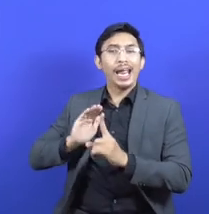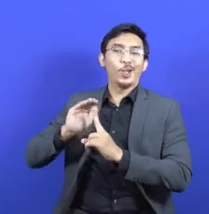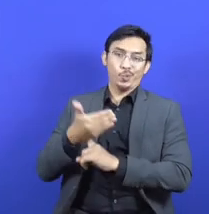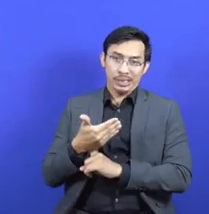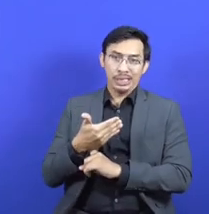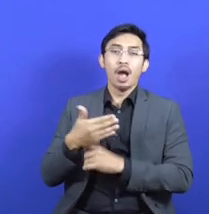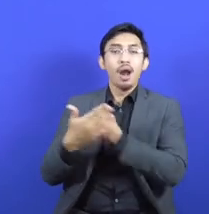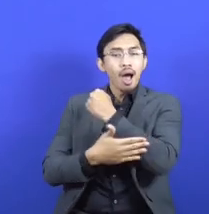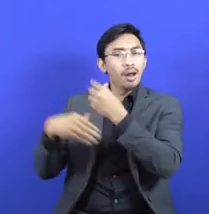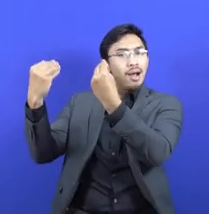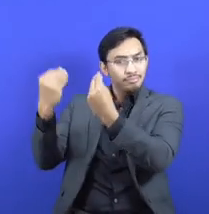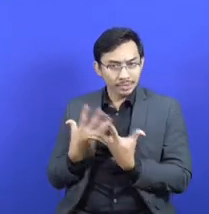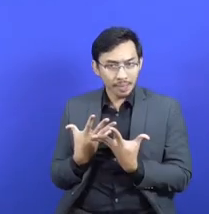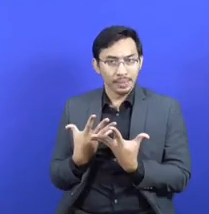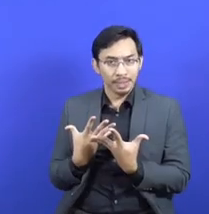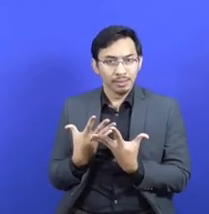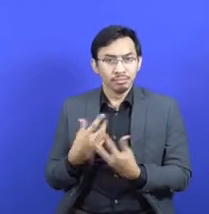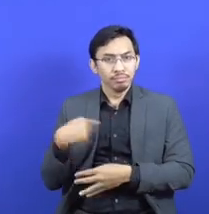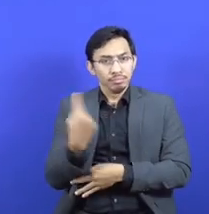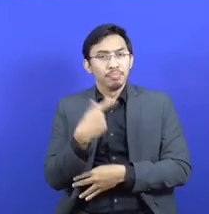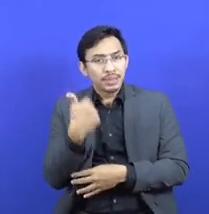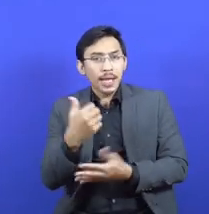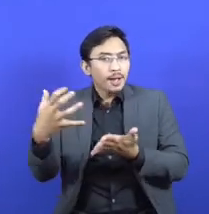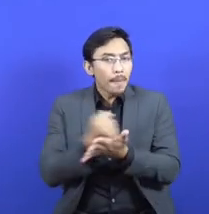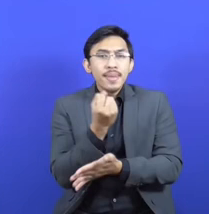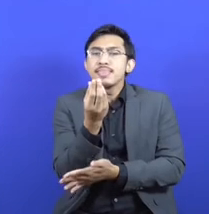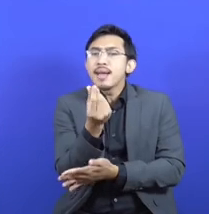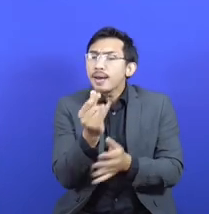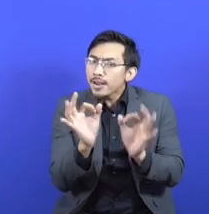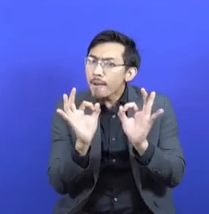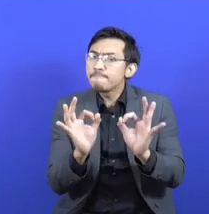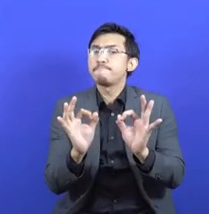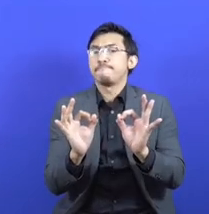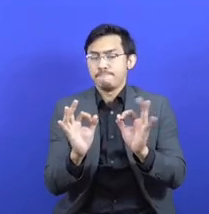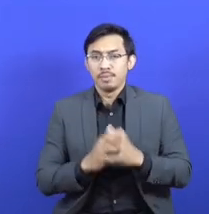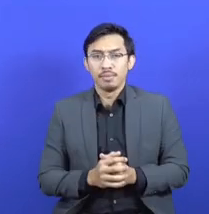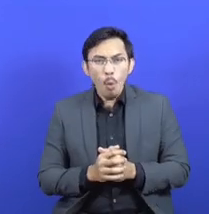berhak dilindungi dan dijamin oleh negara biar bisa dapat harga yang layak.